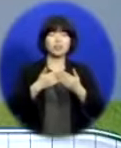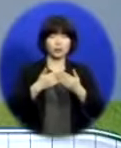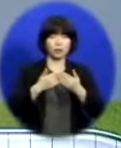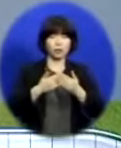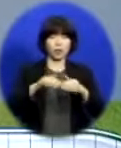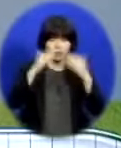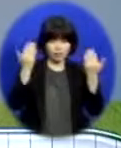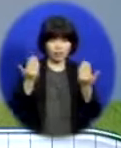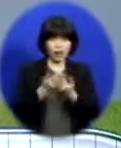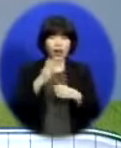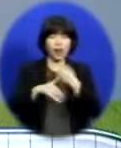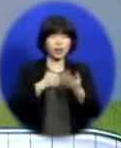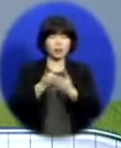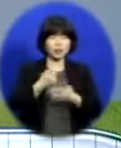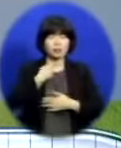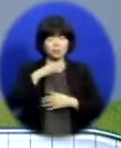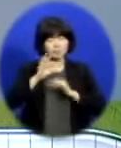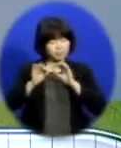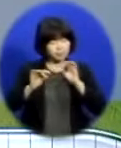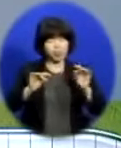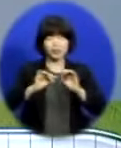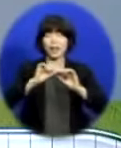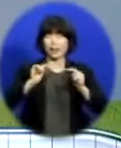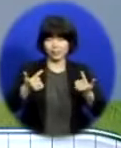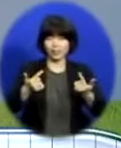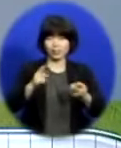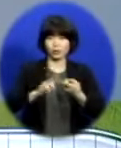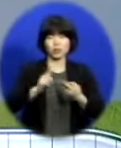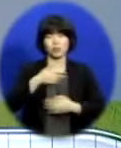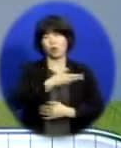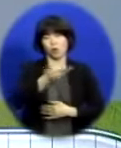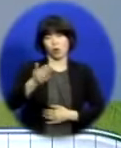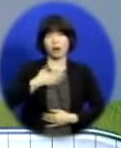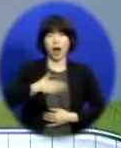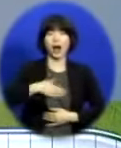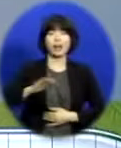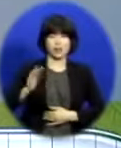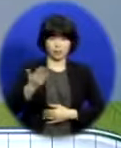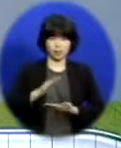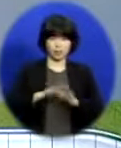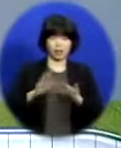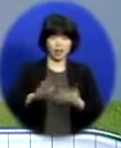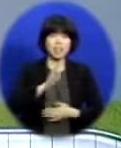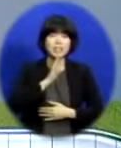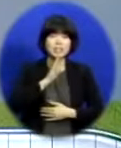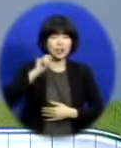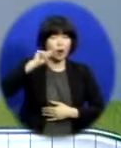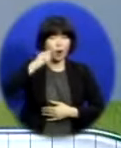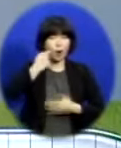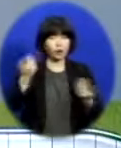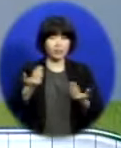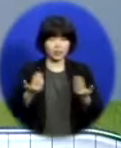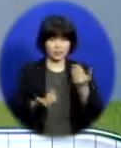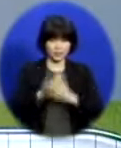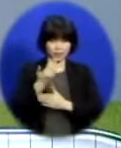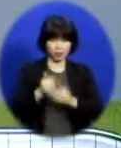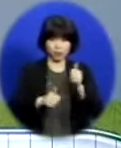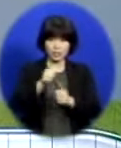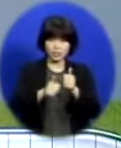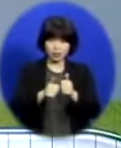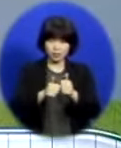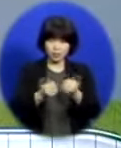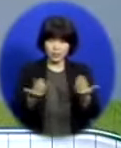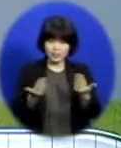하는게 아니라는 사실을 여러분이 아셔야 합니다 제로 어운 일이 생고 리